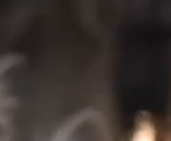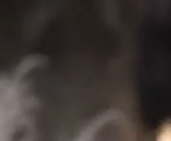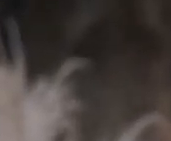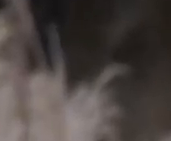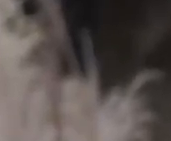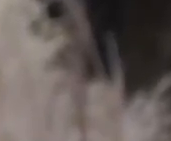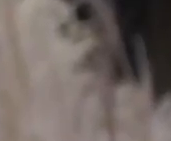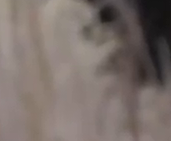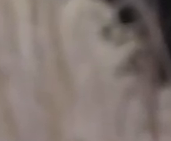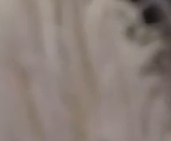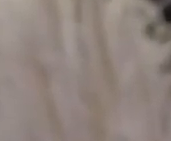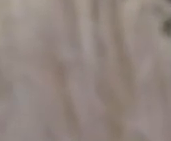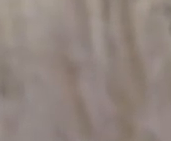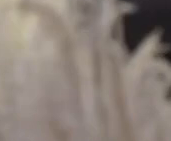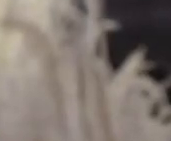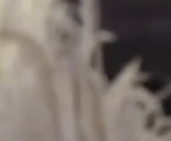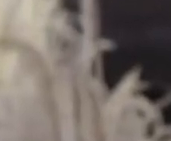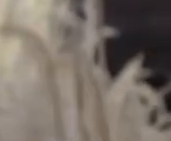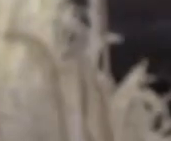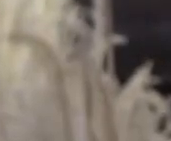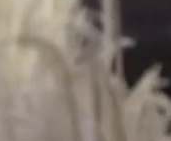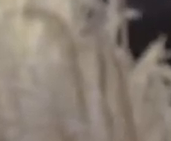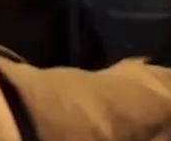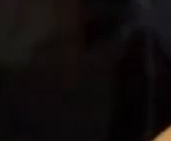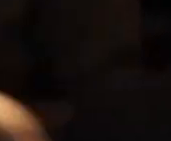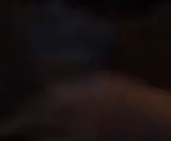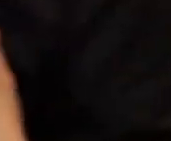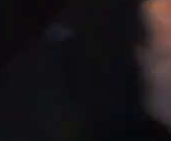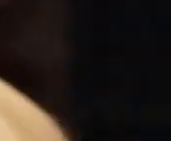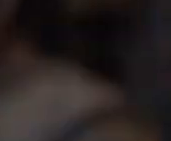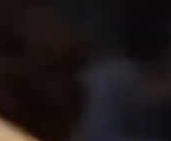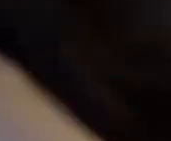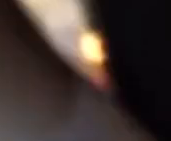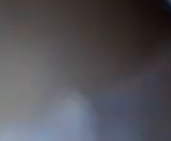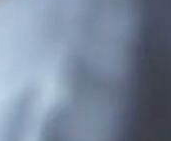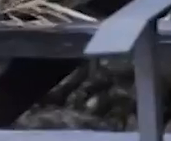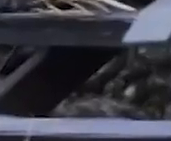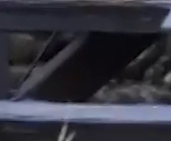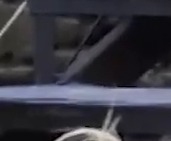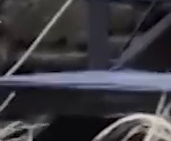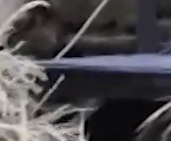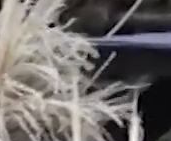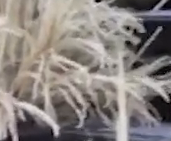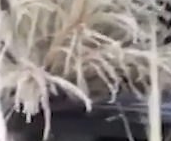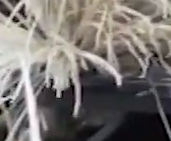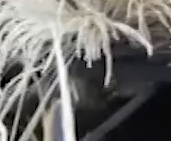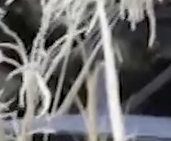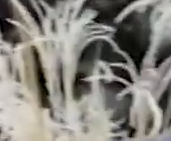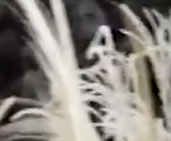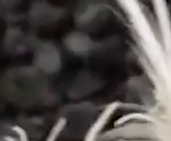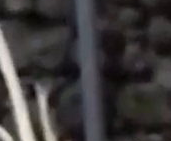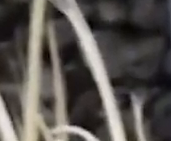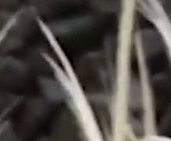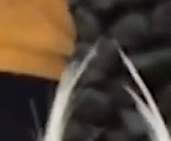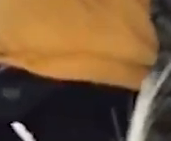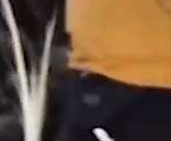ditunda atau bahkan dibatalkan. Namun kini, melalui Kementerian Pariwisata dan Ekonomi Kreatif, industri fashion kembali